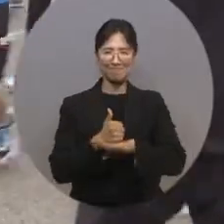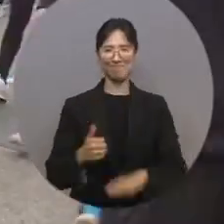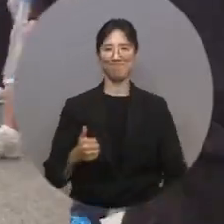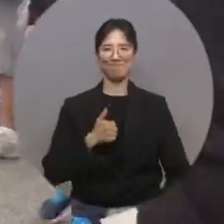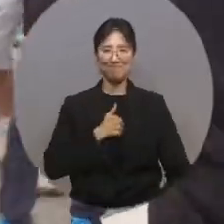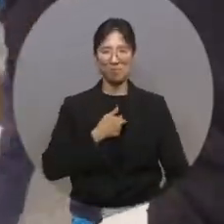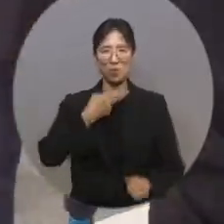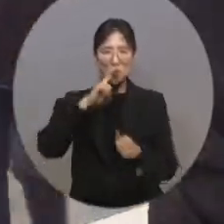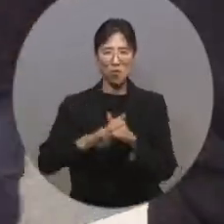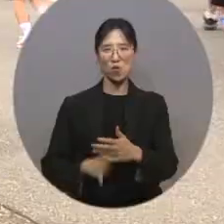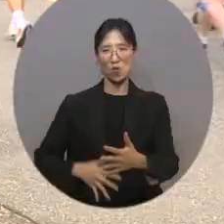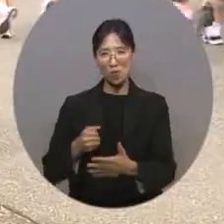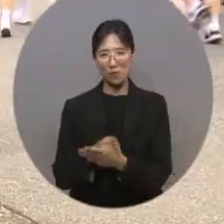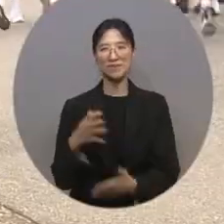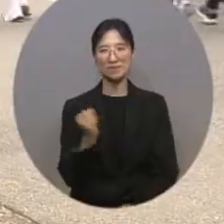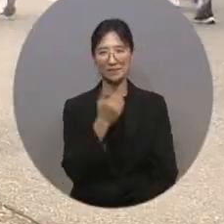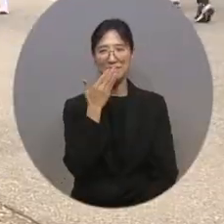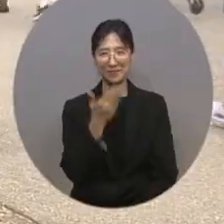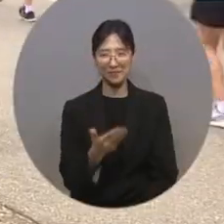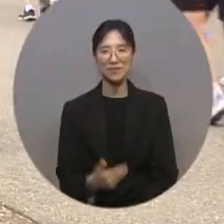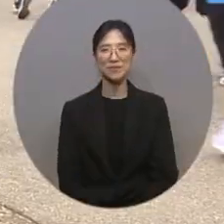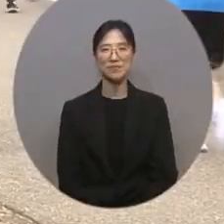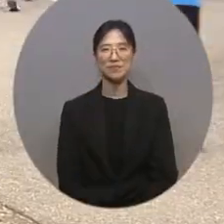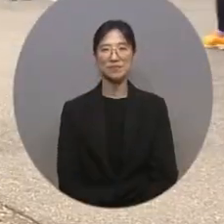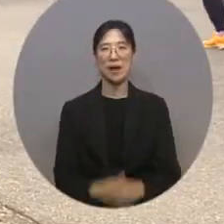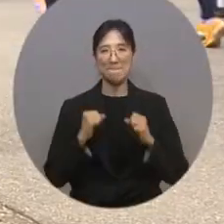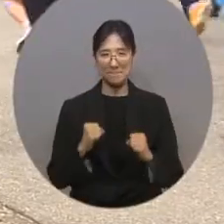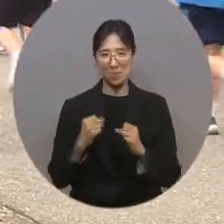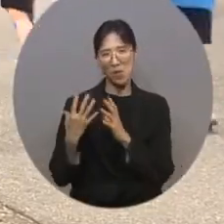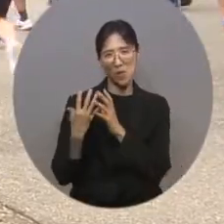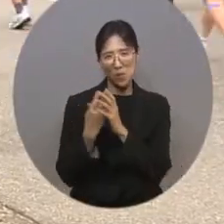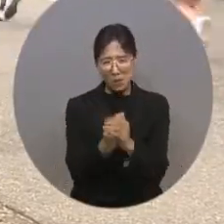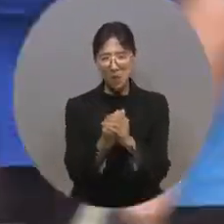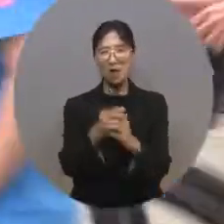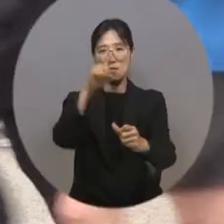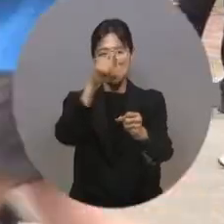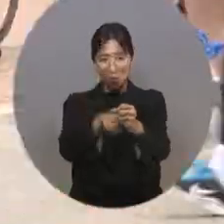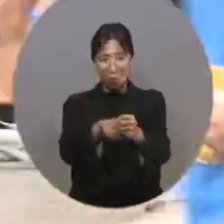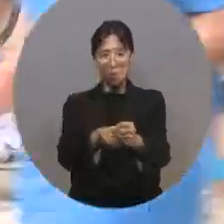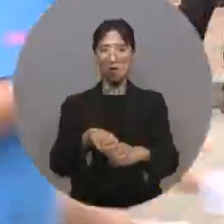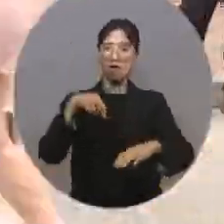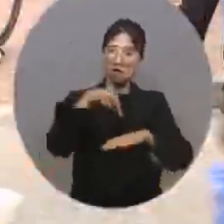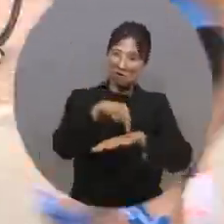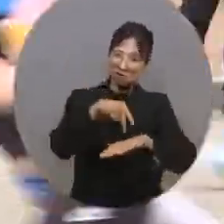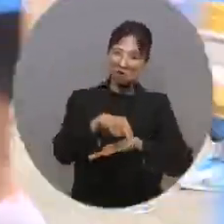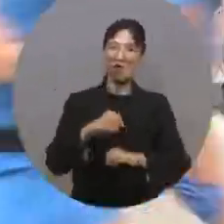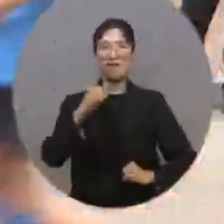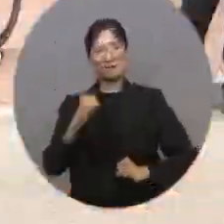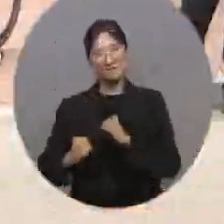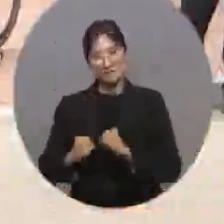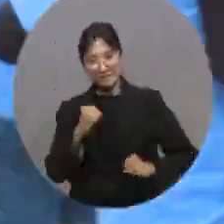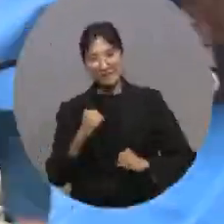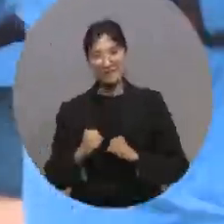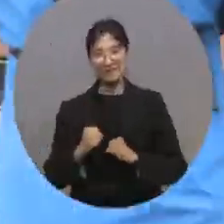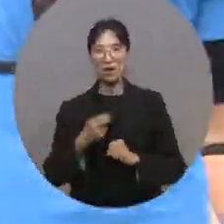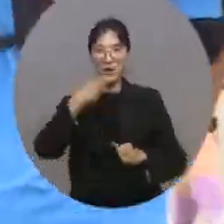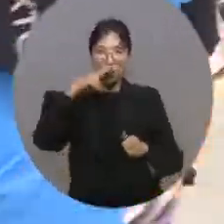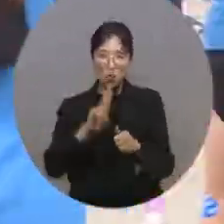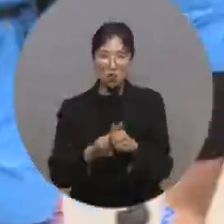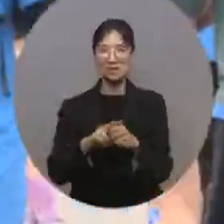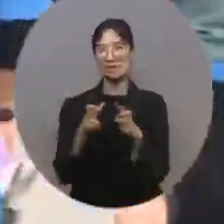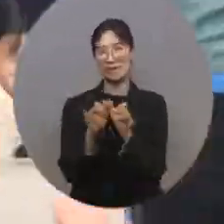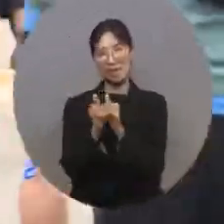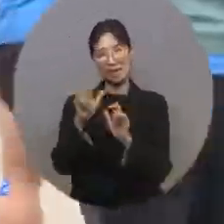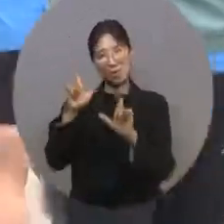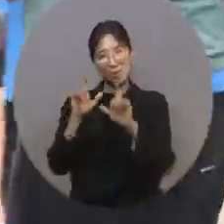대한 용기를 가집니다. 마라톤 완주의 목표를 가지고 걷기도 하고 달리기도 하며 도전하는